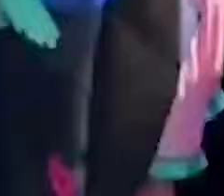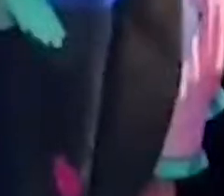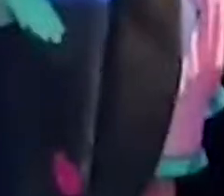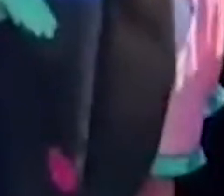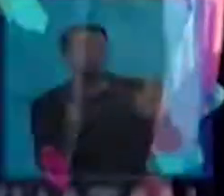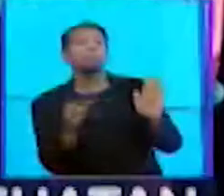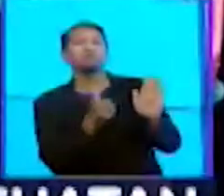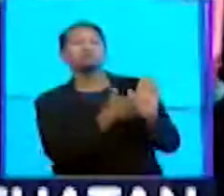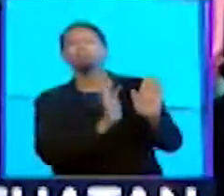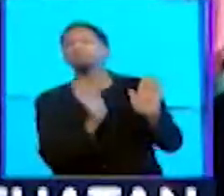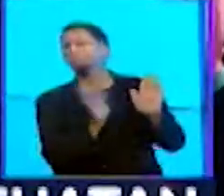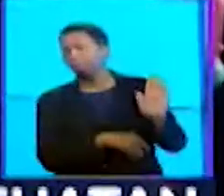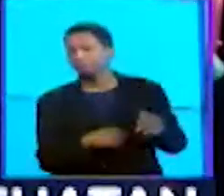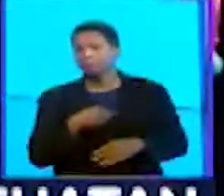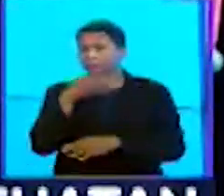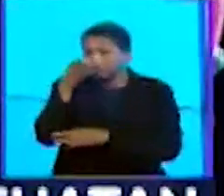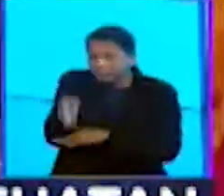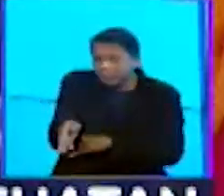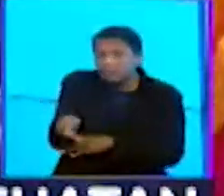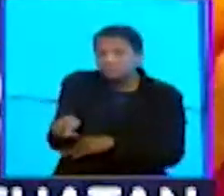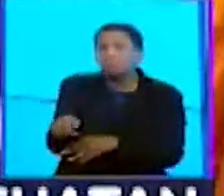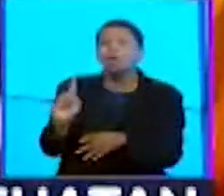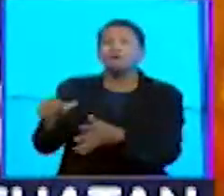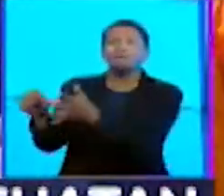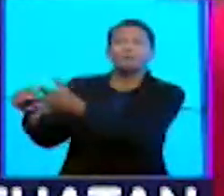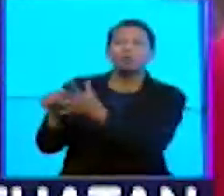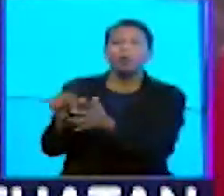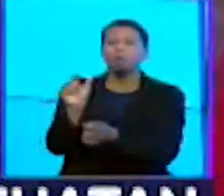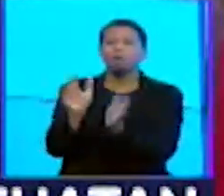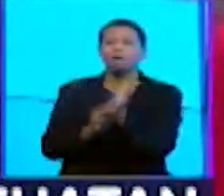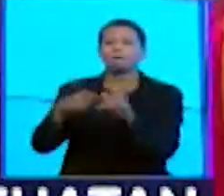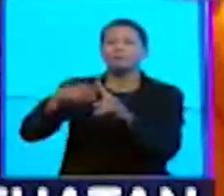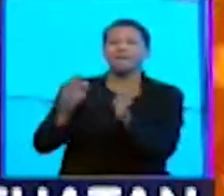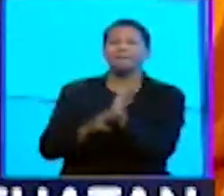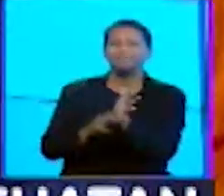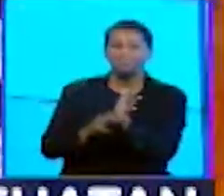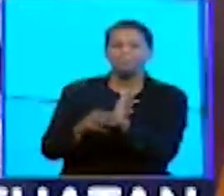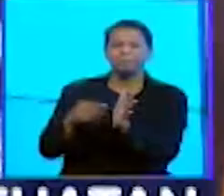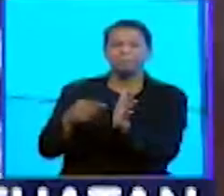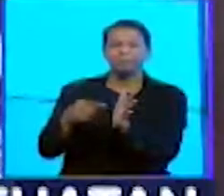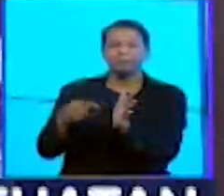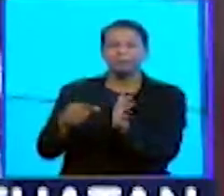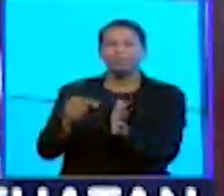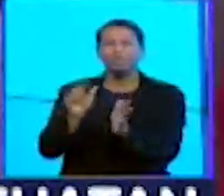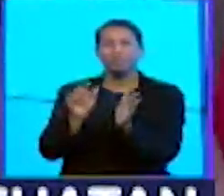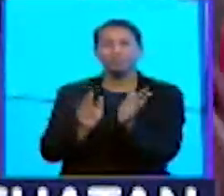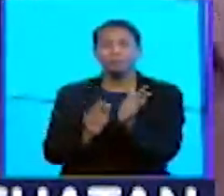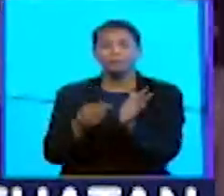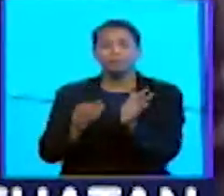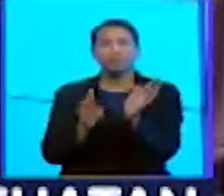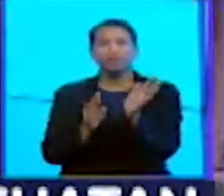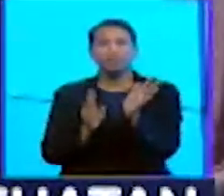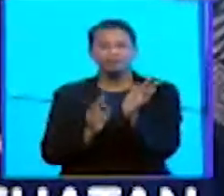atau BPOM sebesar 1,2 juta rupiah di kantor BNI cabang Garut Jawa Barat sebagian Warga bahkan